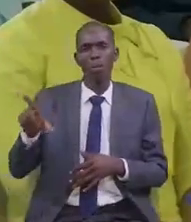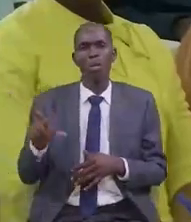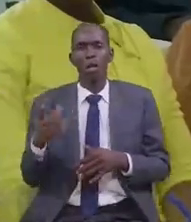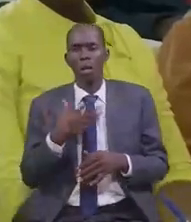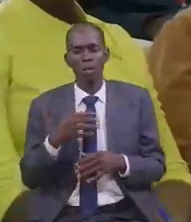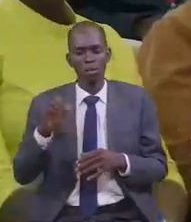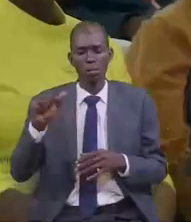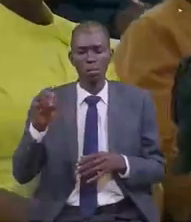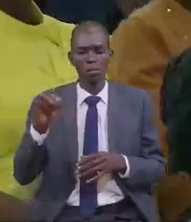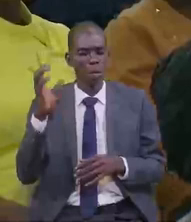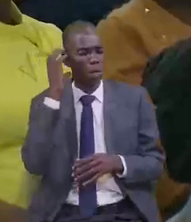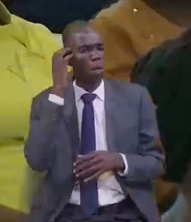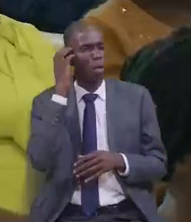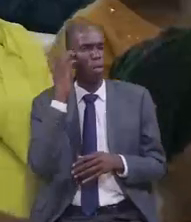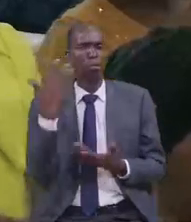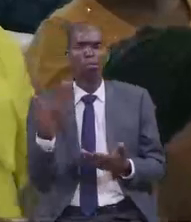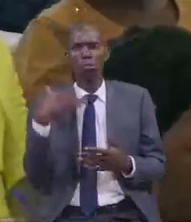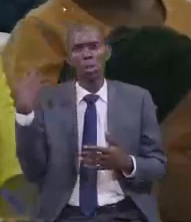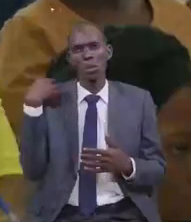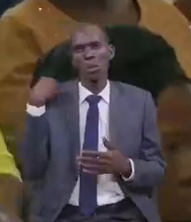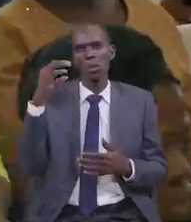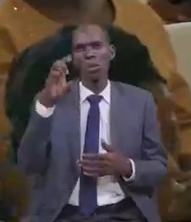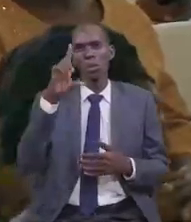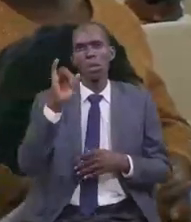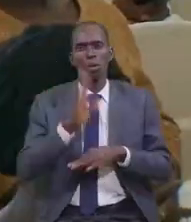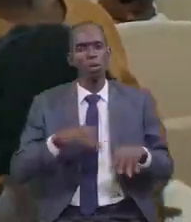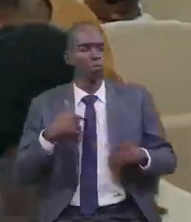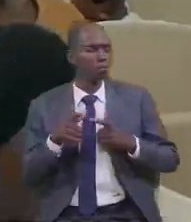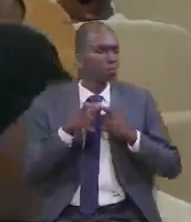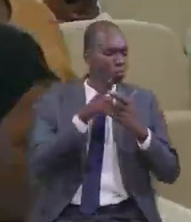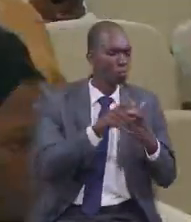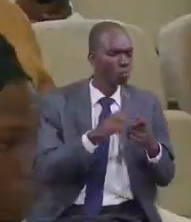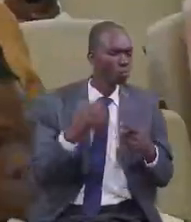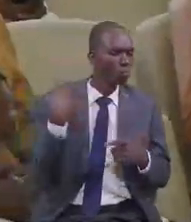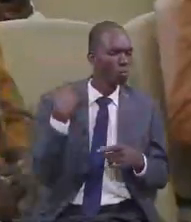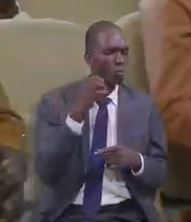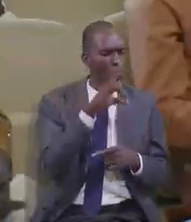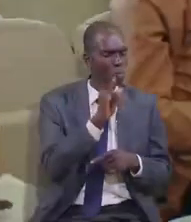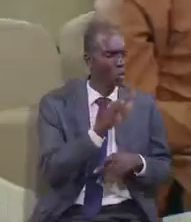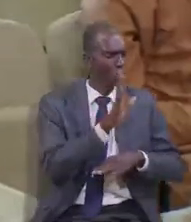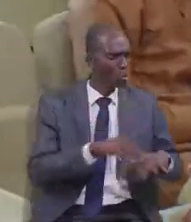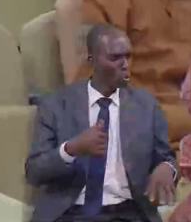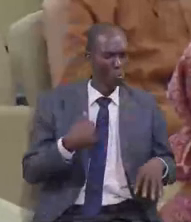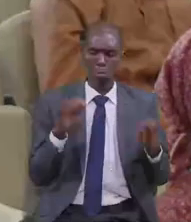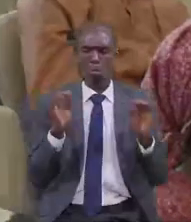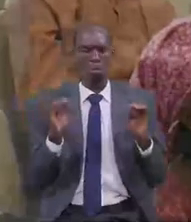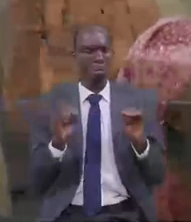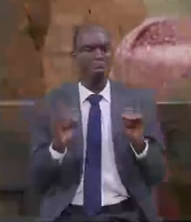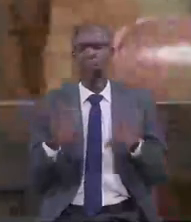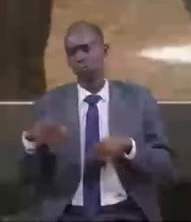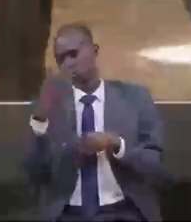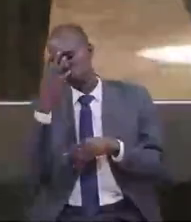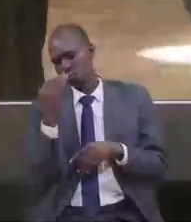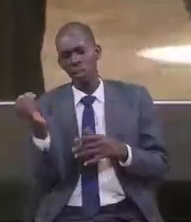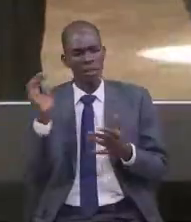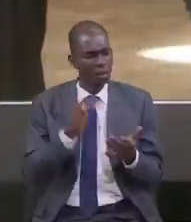coucher. Samuel, il est encore allé à Eli. Samuel, il est encore allé à Samuel, à Eli du moins.